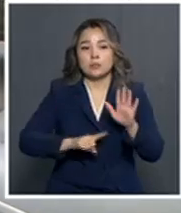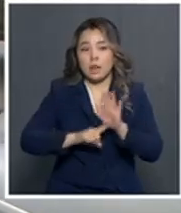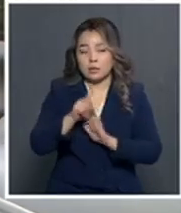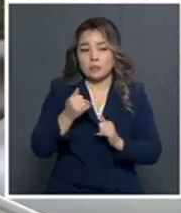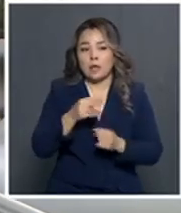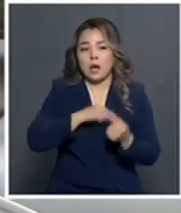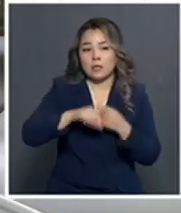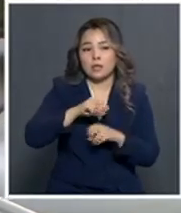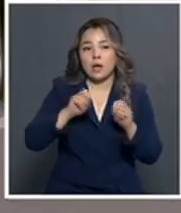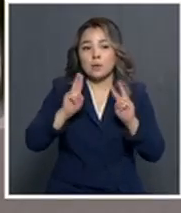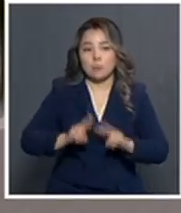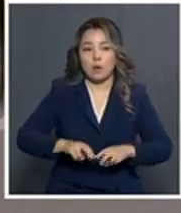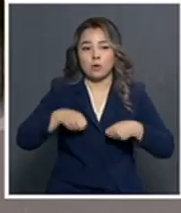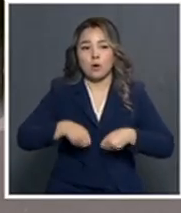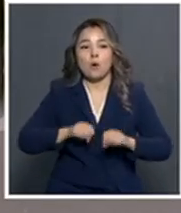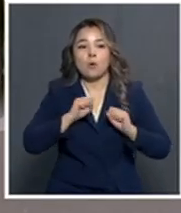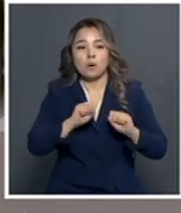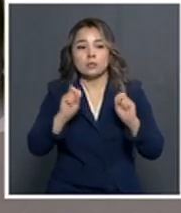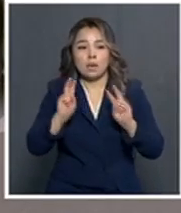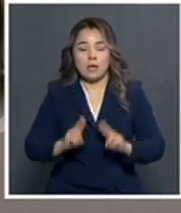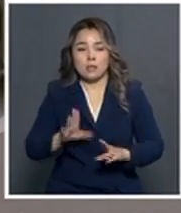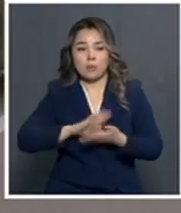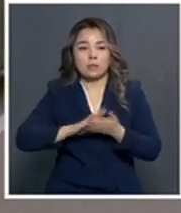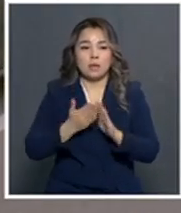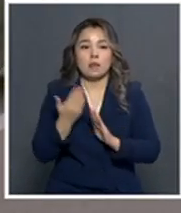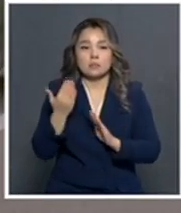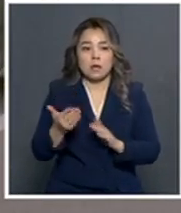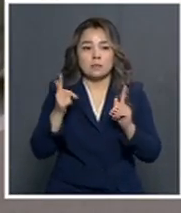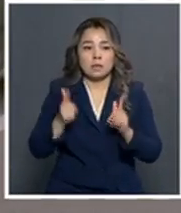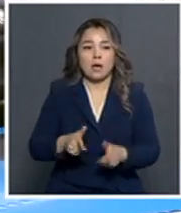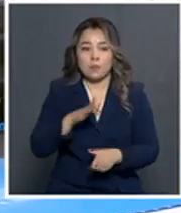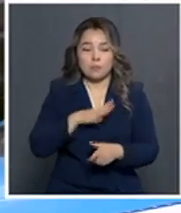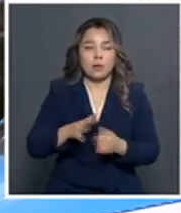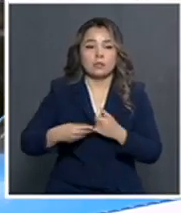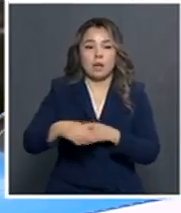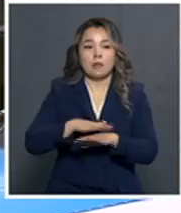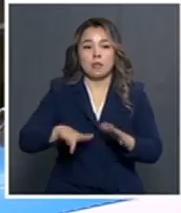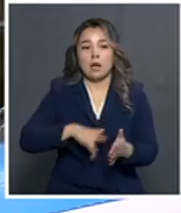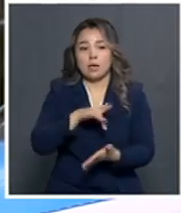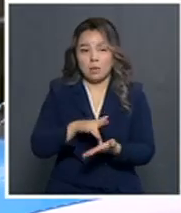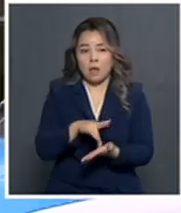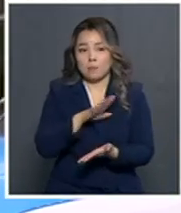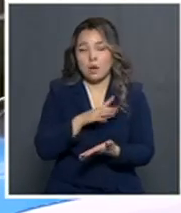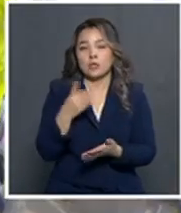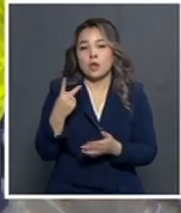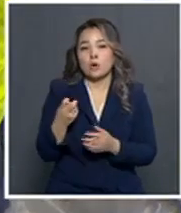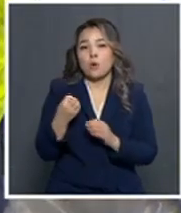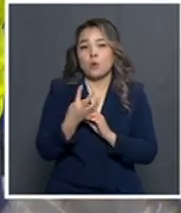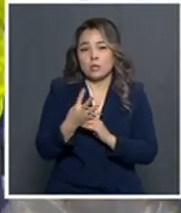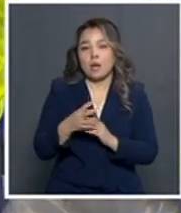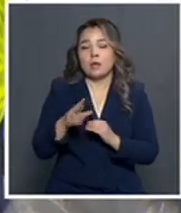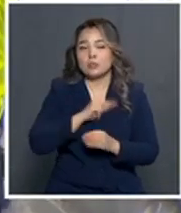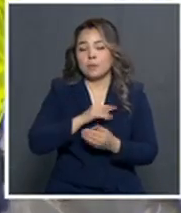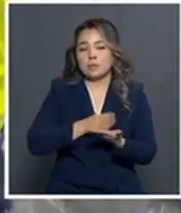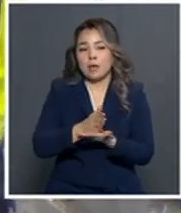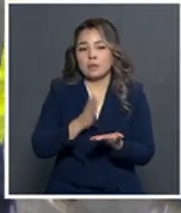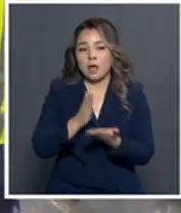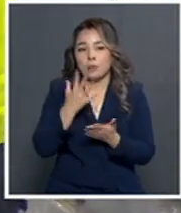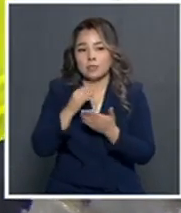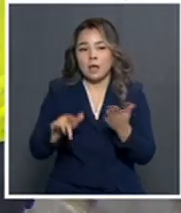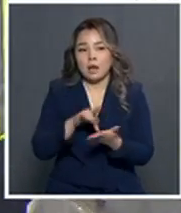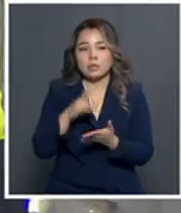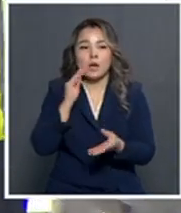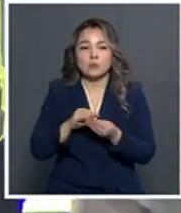Кәсіпкерлердің құқығын қорғаушылар қалалық әкімдікпен келісімге келген. Қазір мегаполисте 214 мекемеде жұмыс істейтін, бірақ қалада